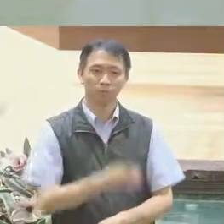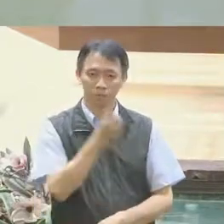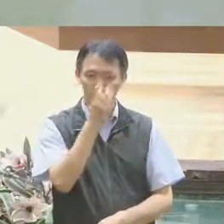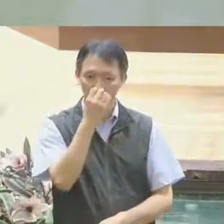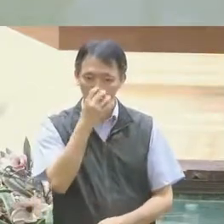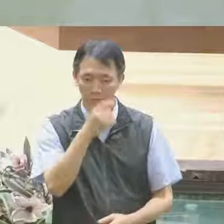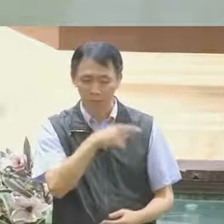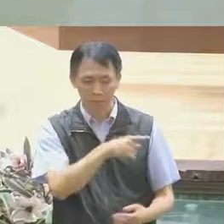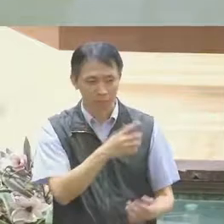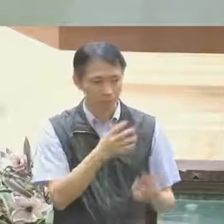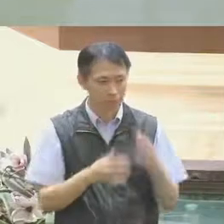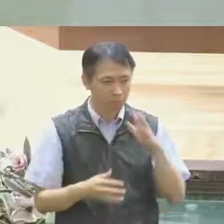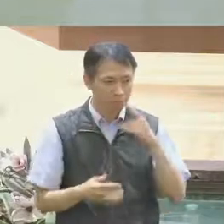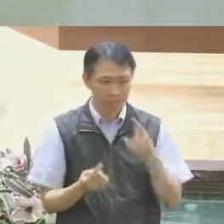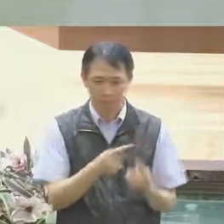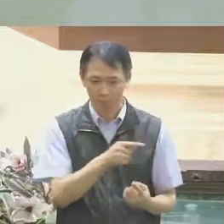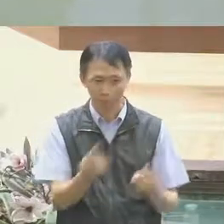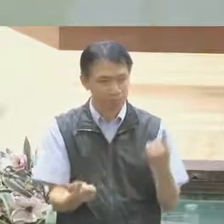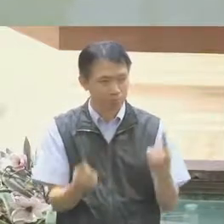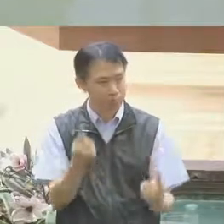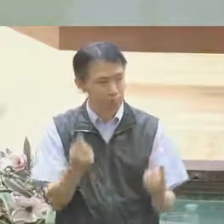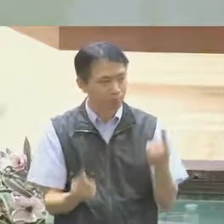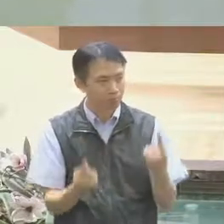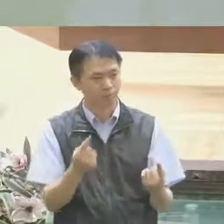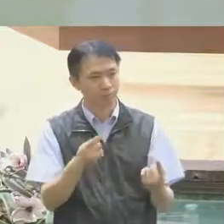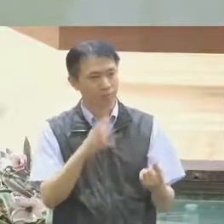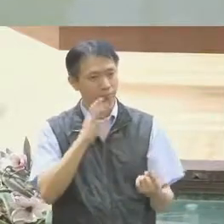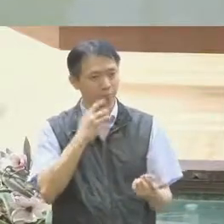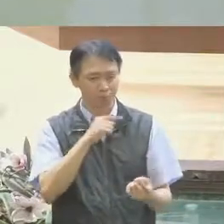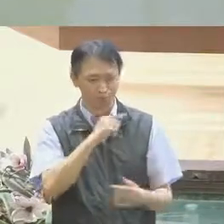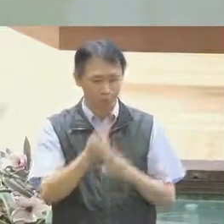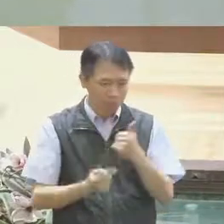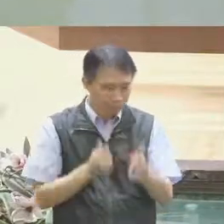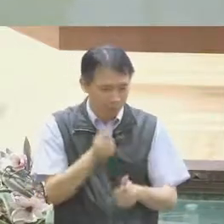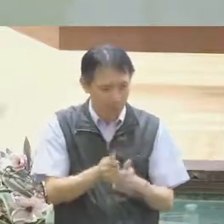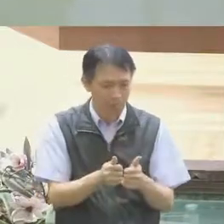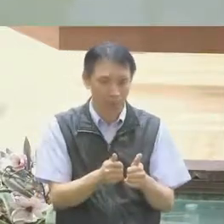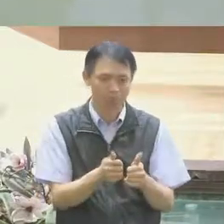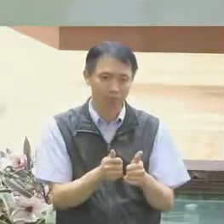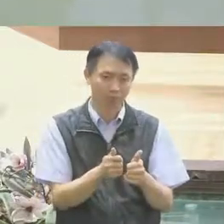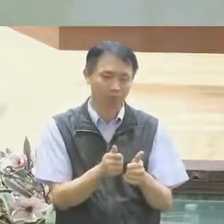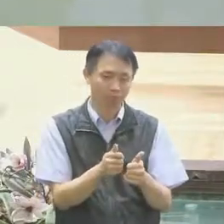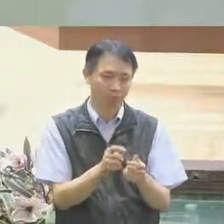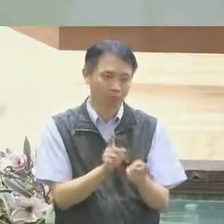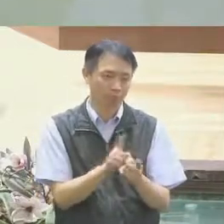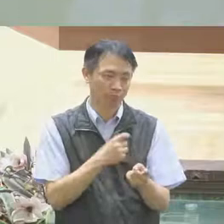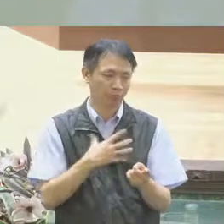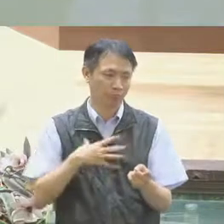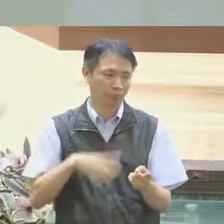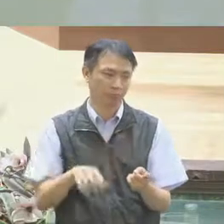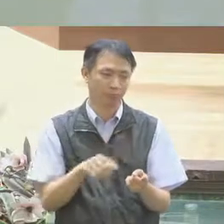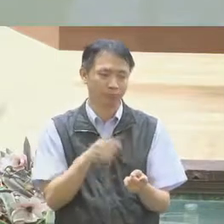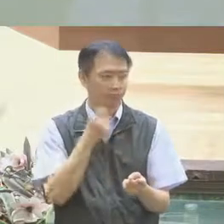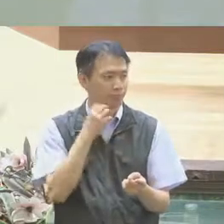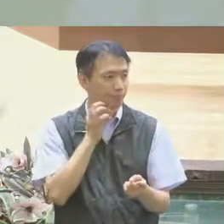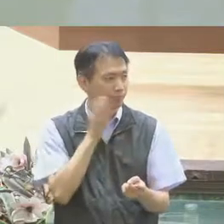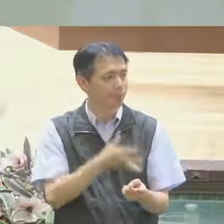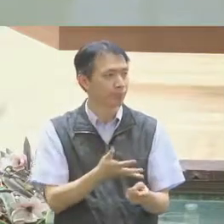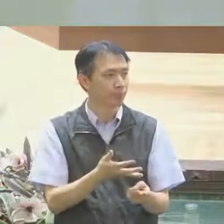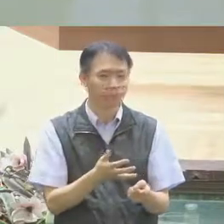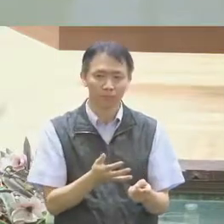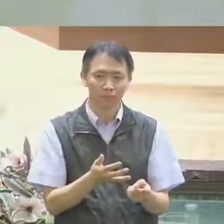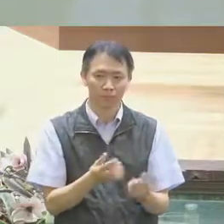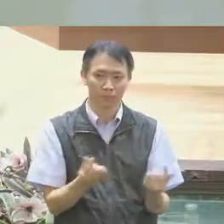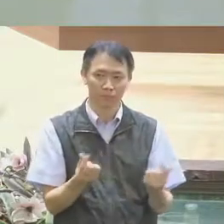比，澳门参就是民众参与社会议题的那个动力感觉弱蛮多的。那除